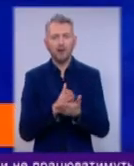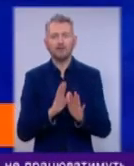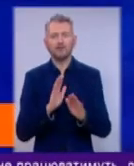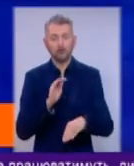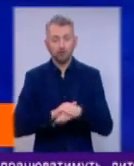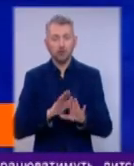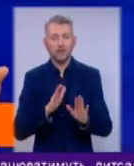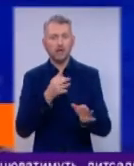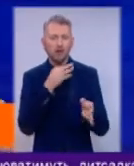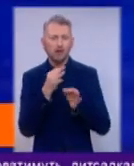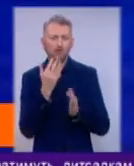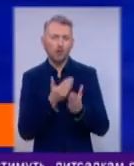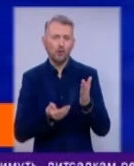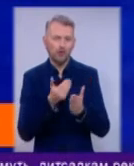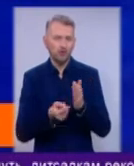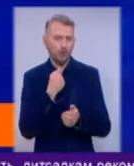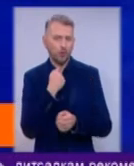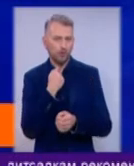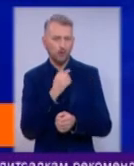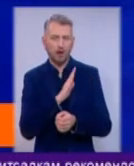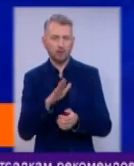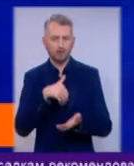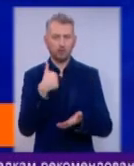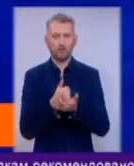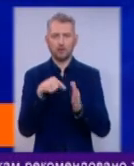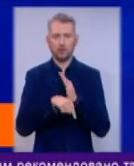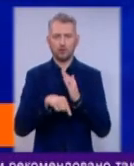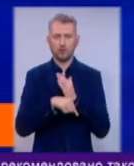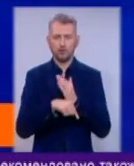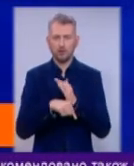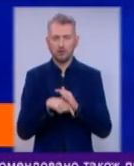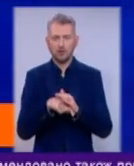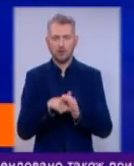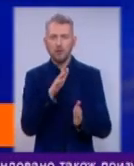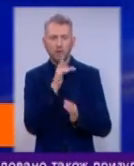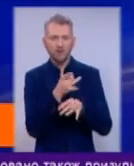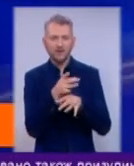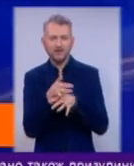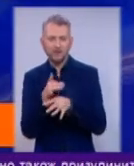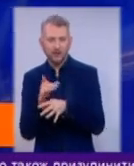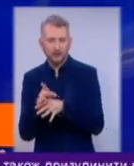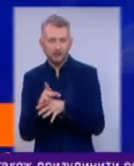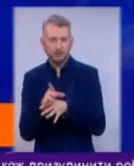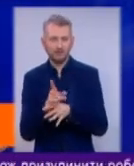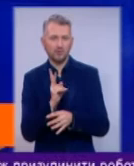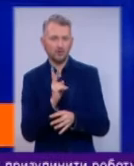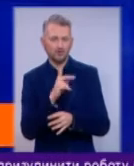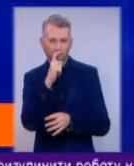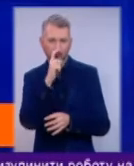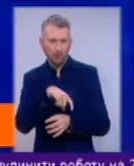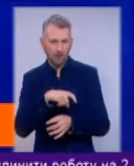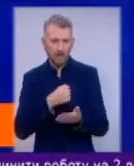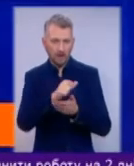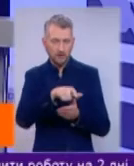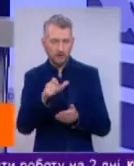не crucial role. Це ключова роль, вирішальна роль при відсіюванні недоброчесних кандидатів. Оце три таких